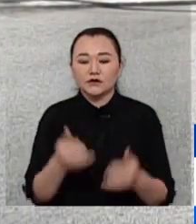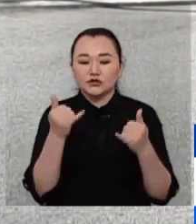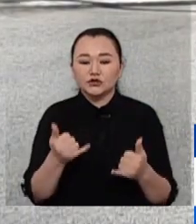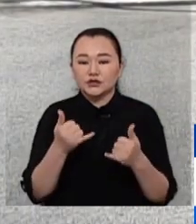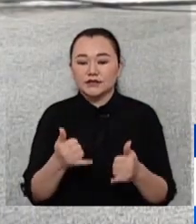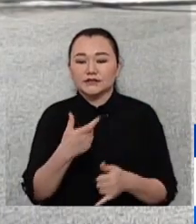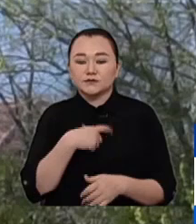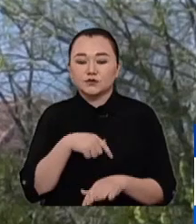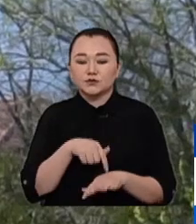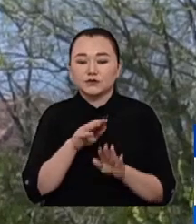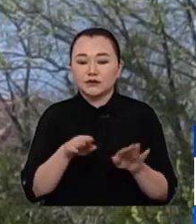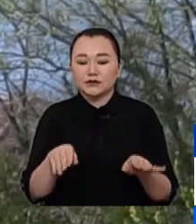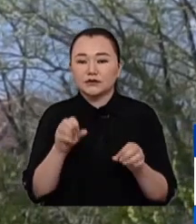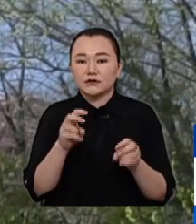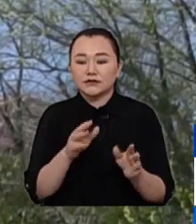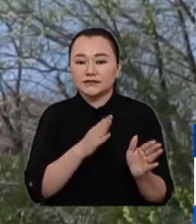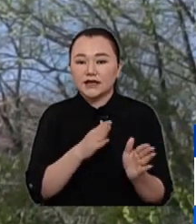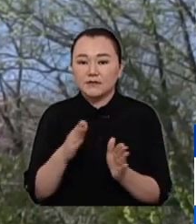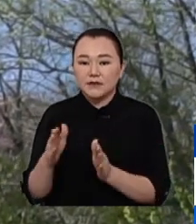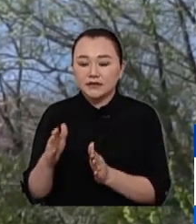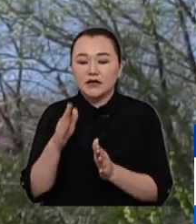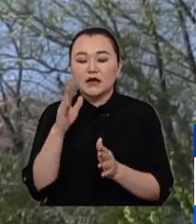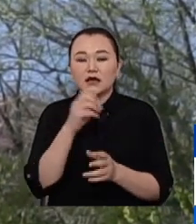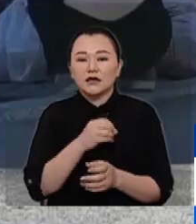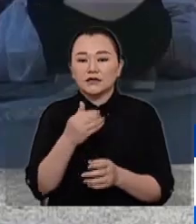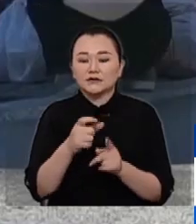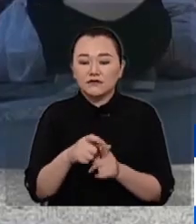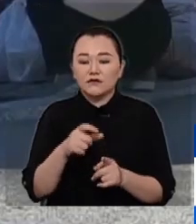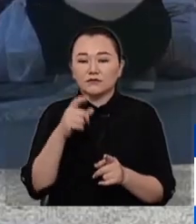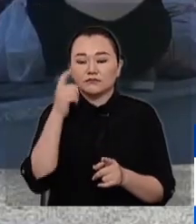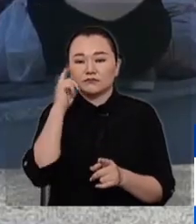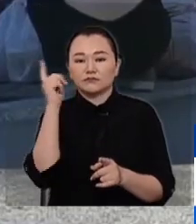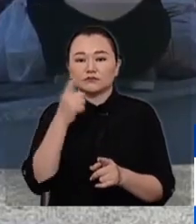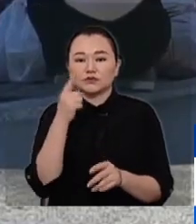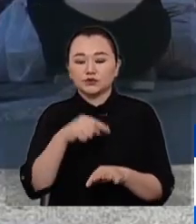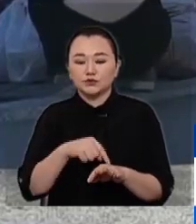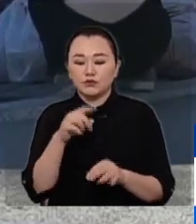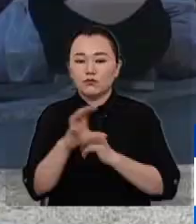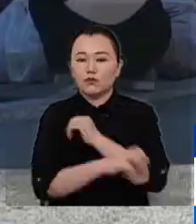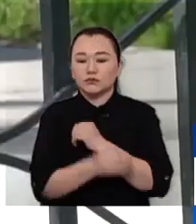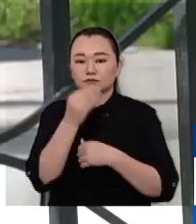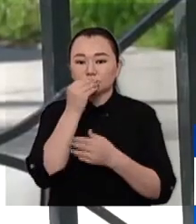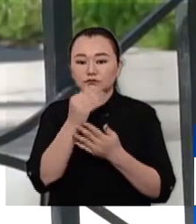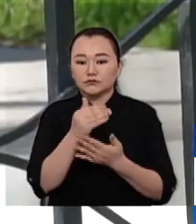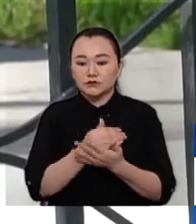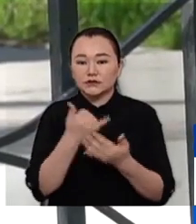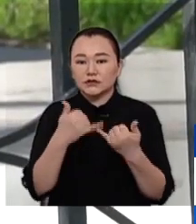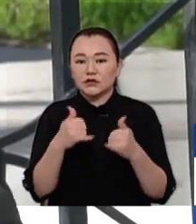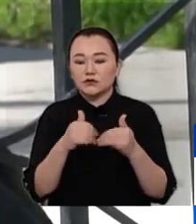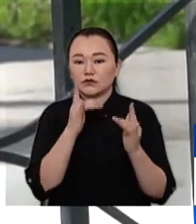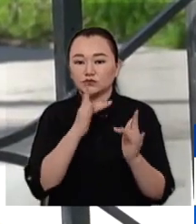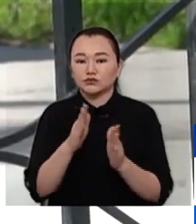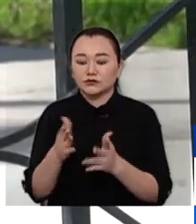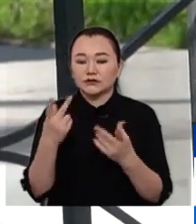Сейчас состояние детей оценивается как стабильное. По их словам, недомогание они почувствовали после ужина в столовой общежития, где